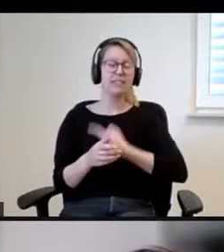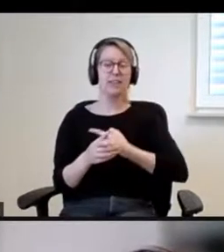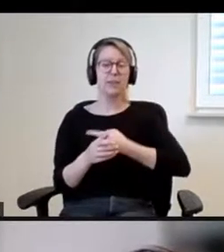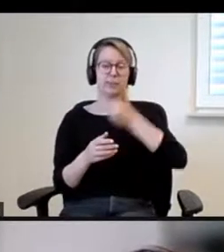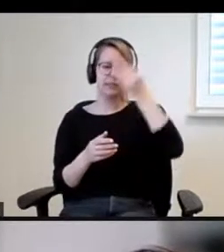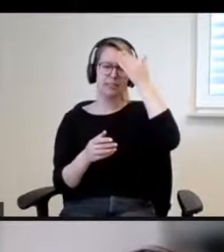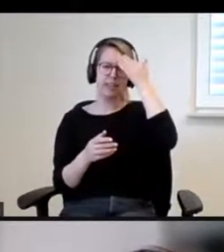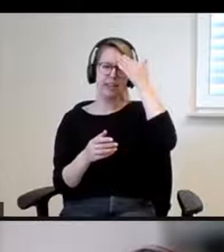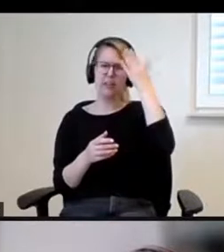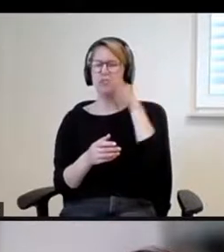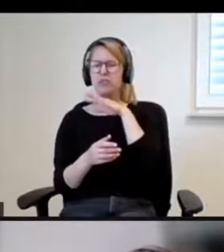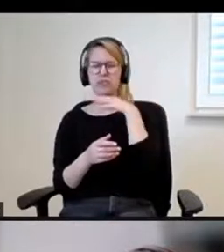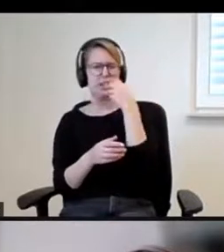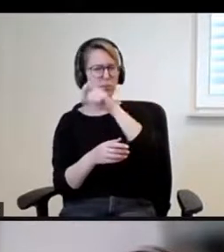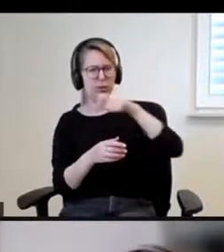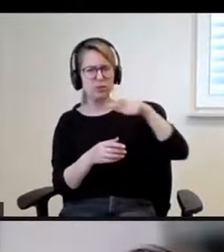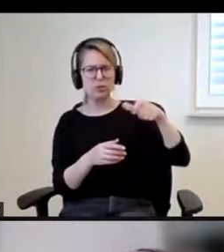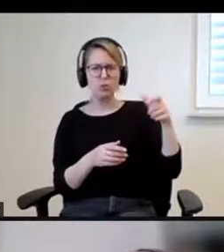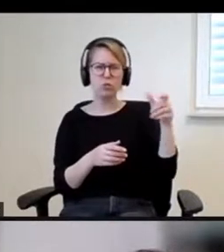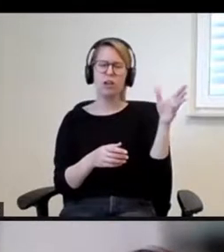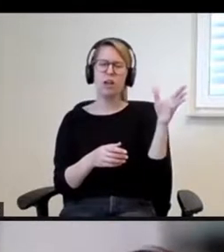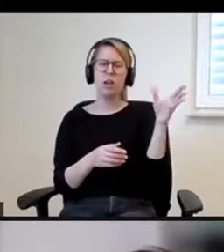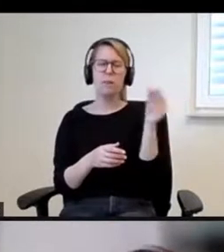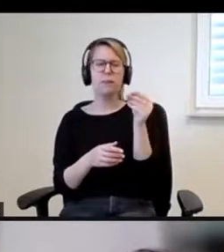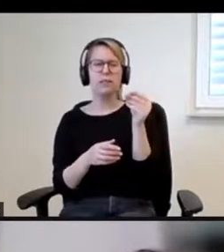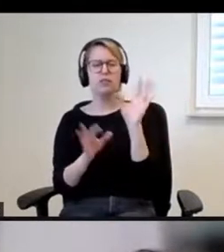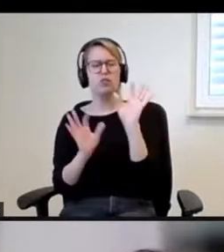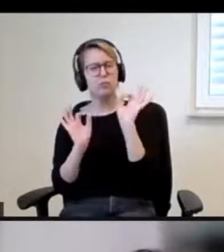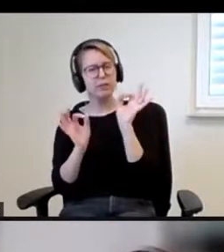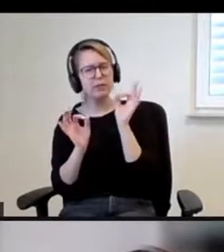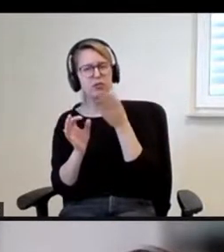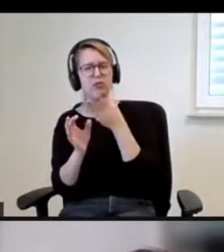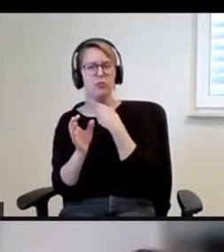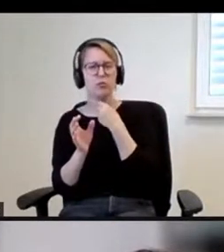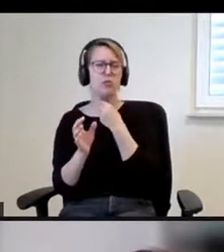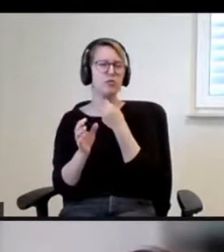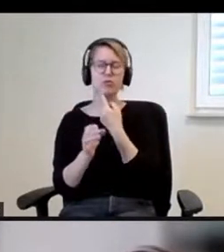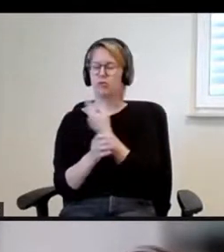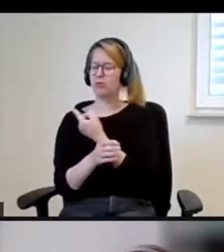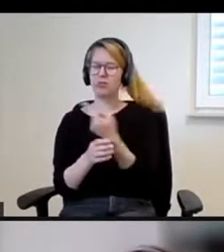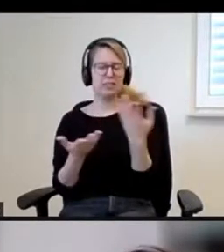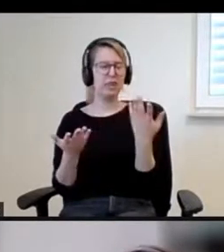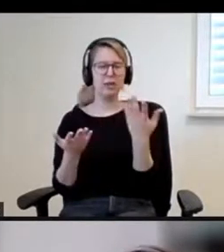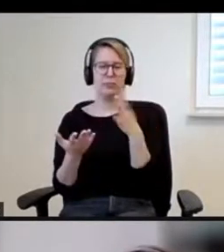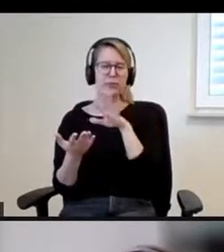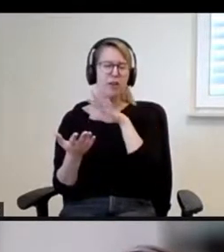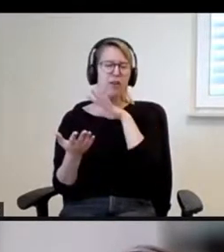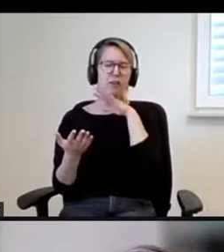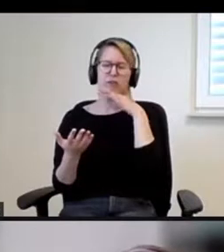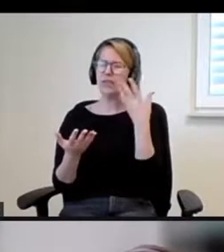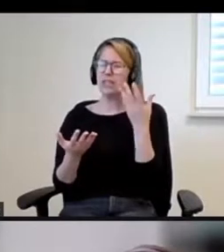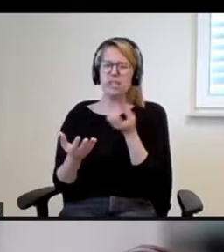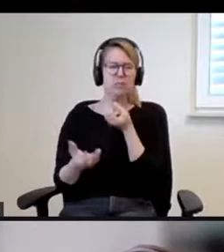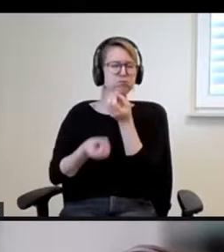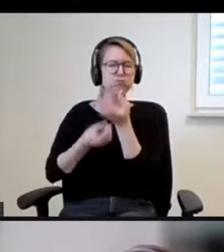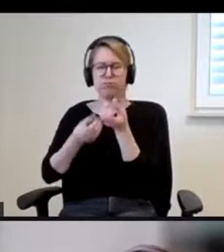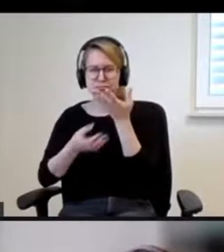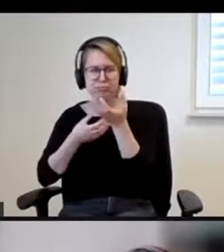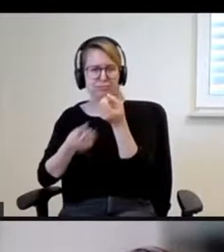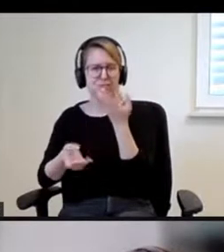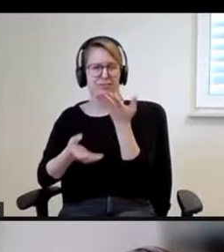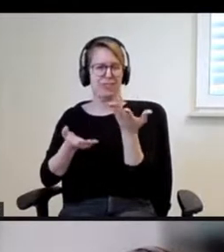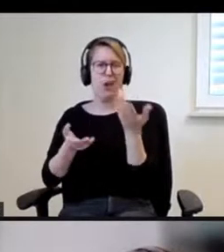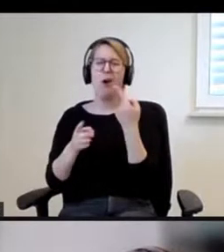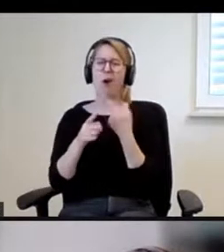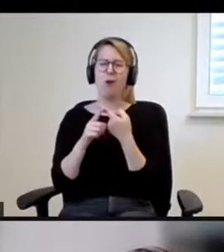chose d'important. Alors, une dernière chose, donc au niveau de la ville de